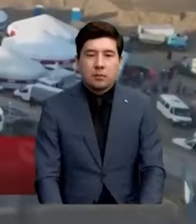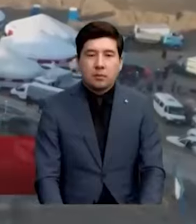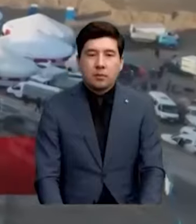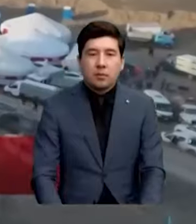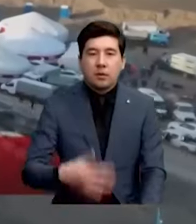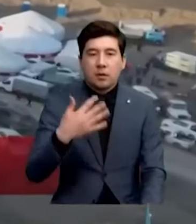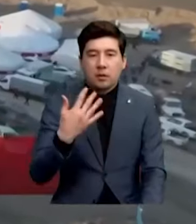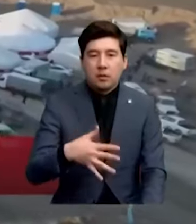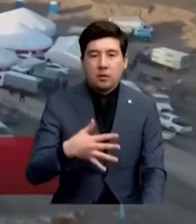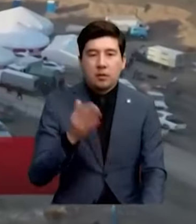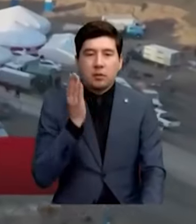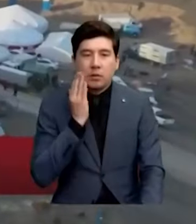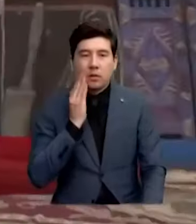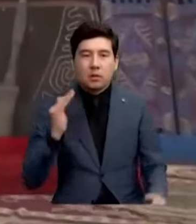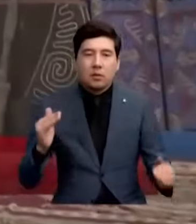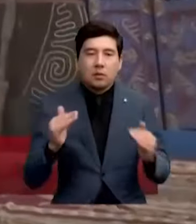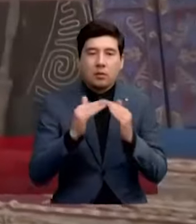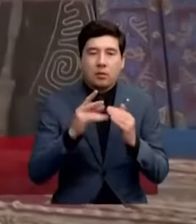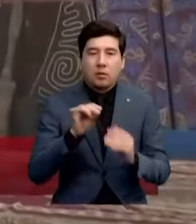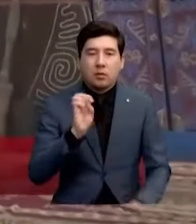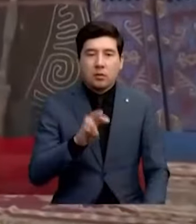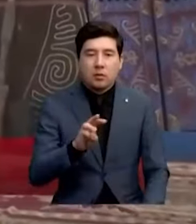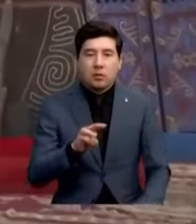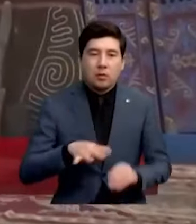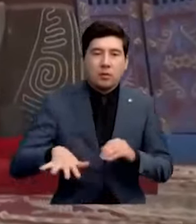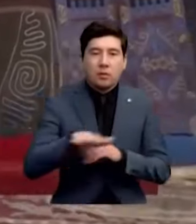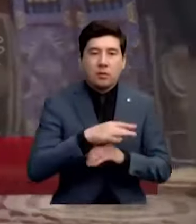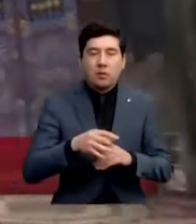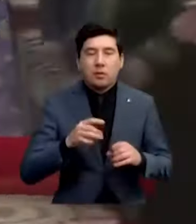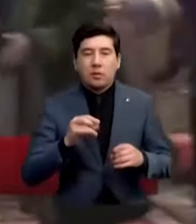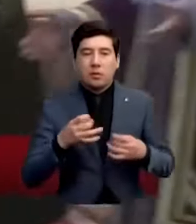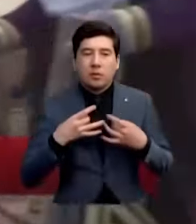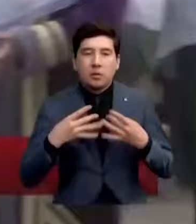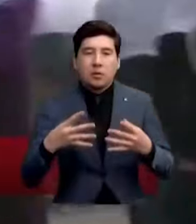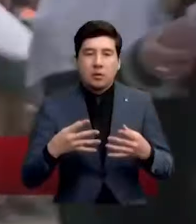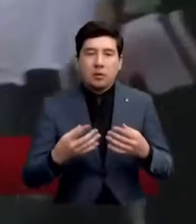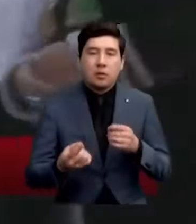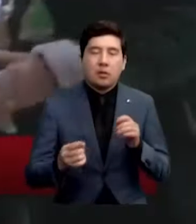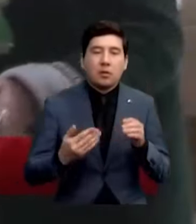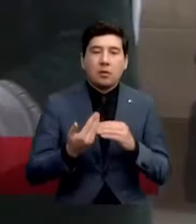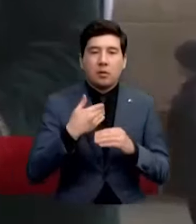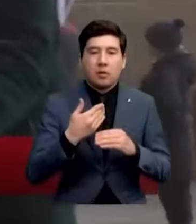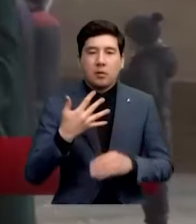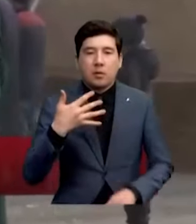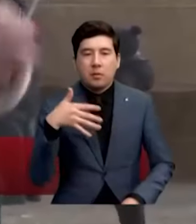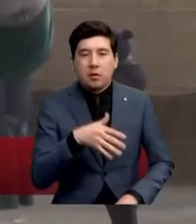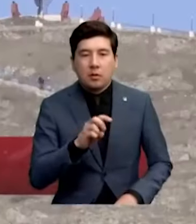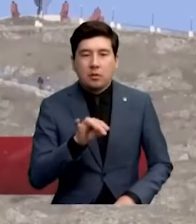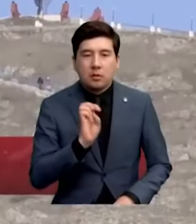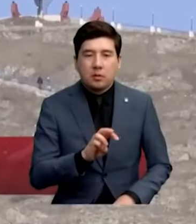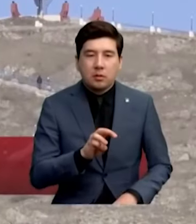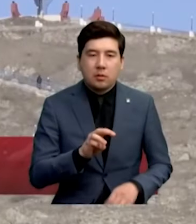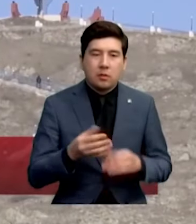Елуге жоқ киіз үй тігіліп, қазан асылып қазақтың кең дархан көңілін көрсететін амал мерекесіне биыл алыс жақыннан 5000-нан астам адам жиналды. 40 жылдан